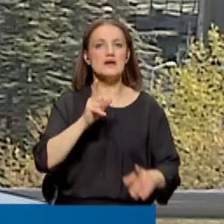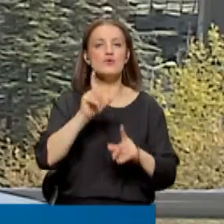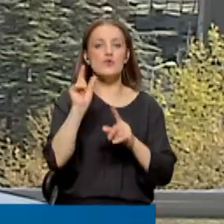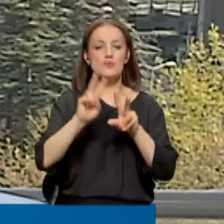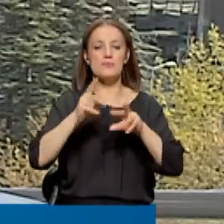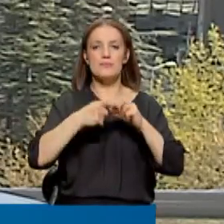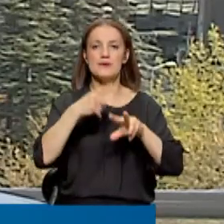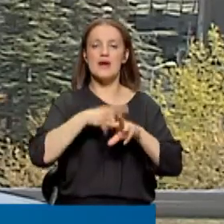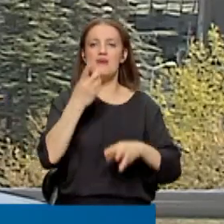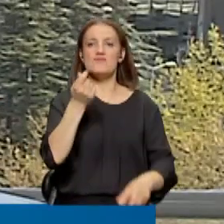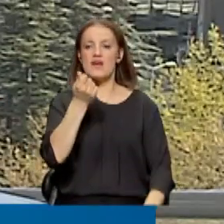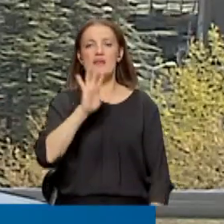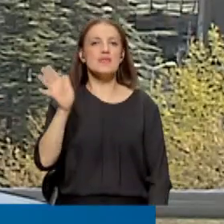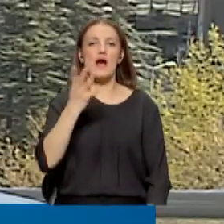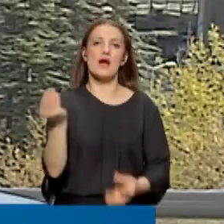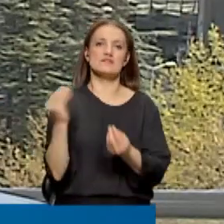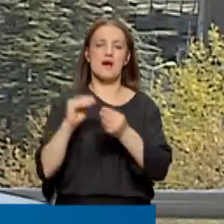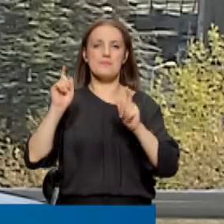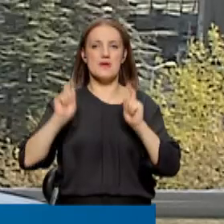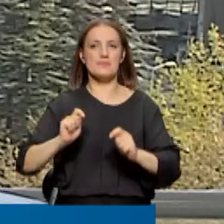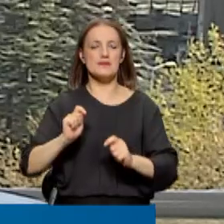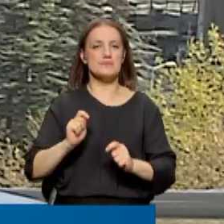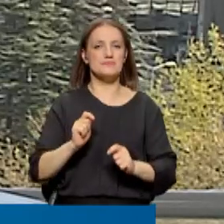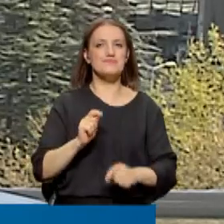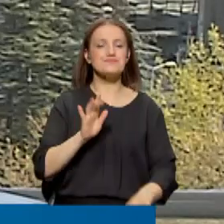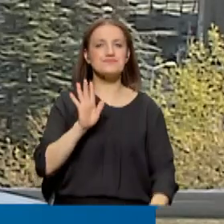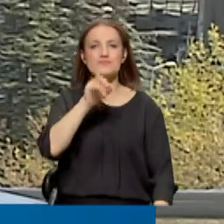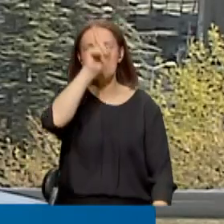umre fiyatına ne kadar zam yaptı? Şöyle söyleyelim,